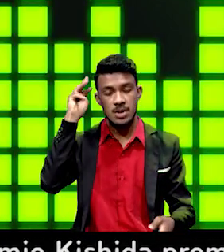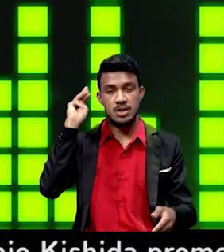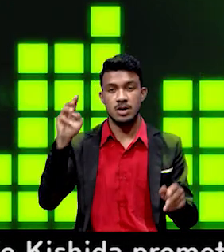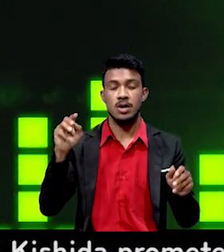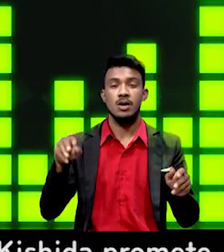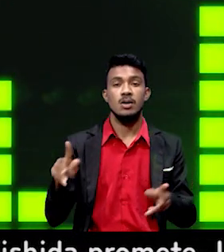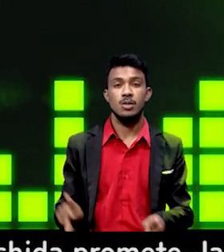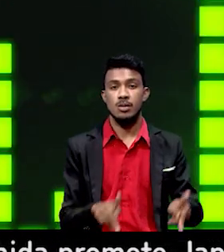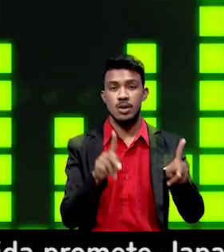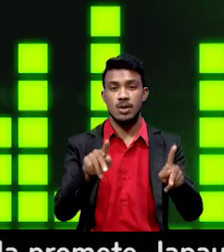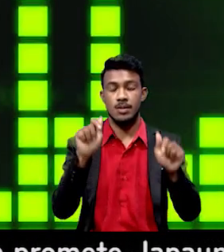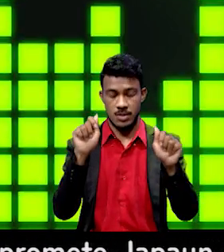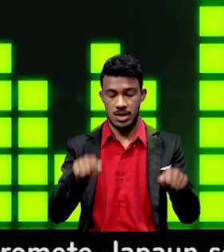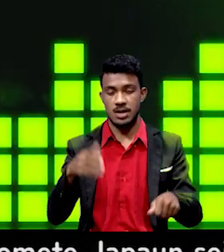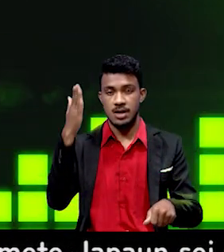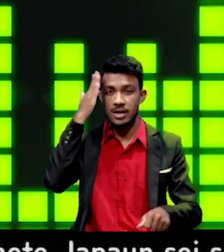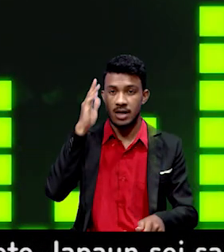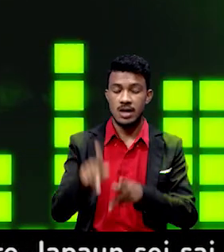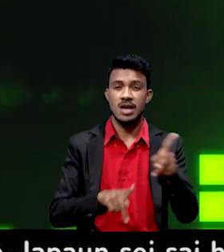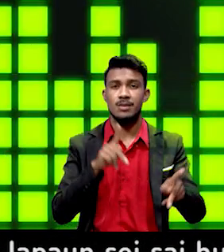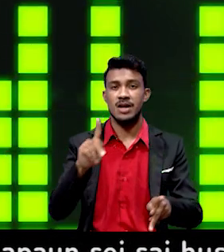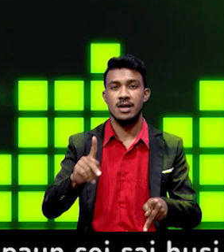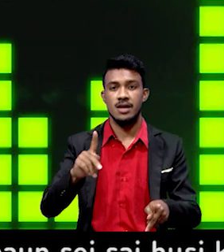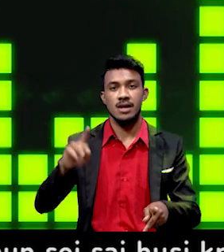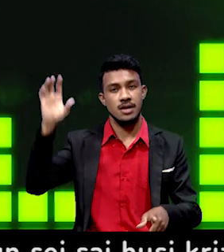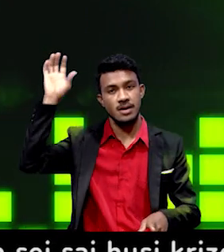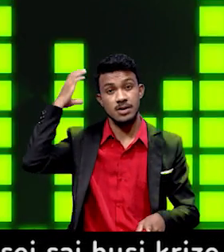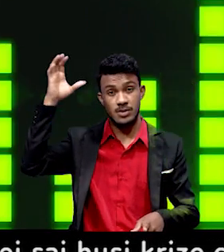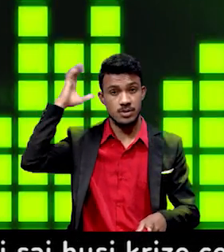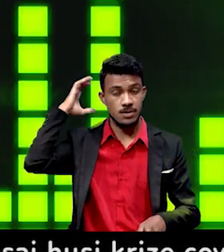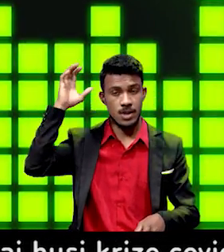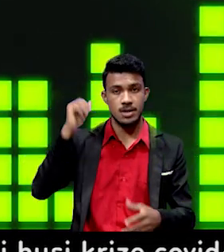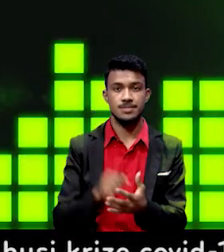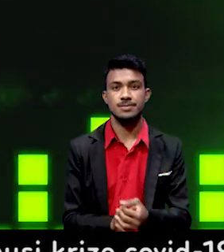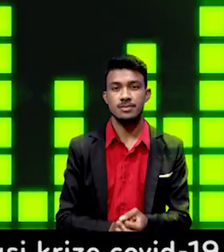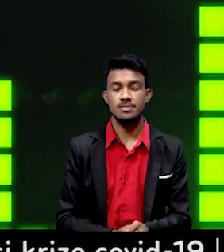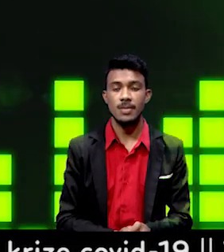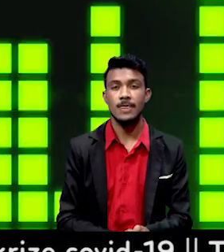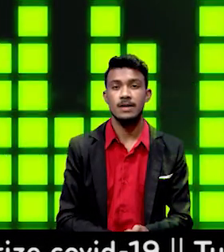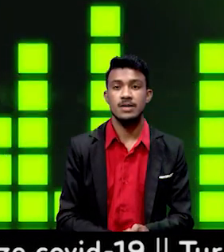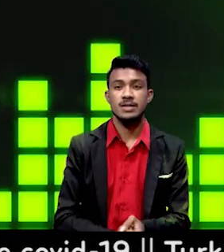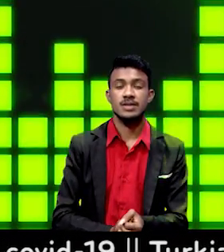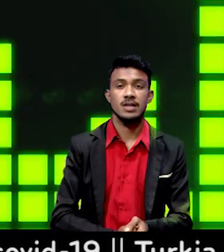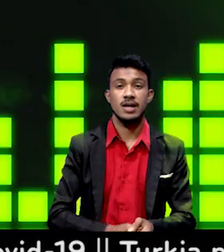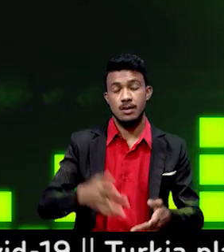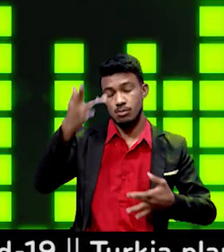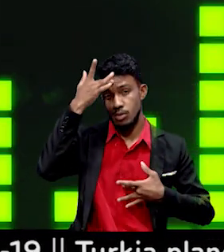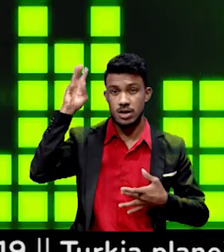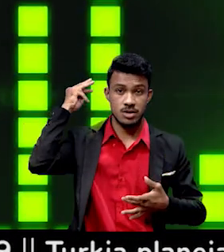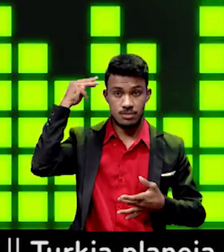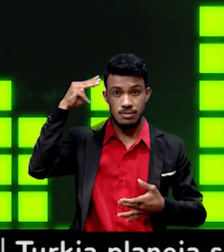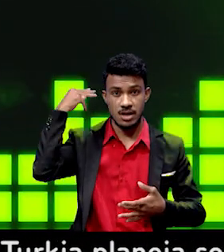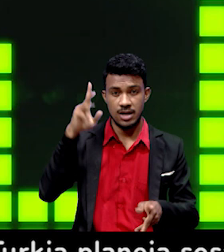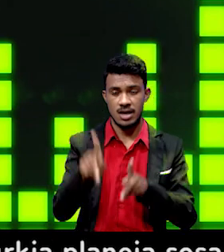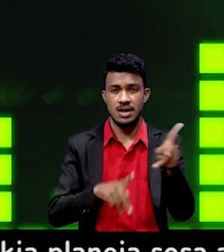na imperat proses kontinuasi. Emane memang kondisi la normal ida. Nebe ni amos moras be mental tu kalan. Akontese ema dader sam